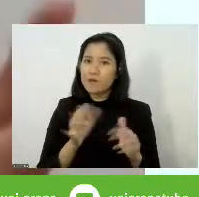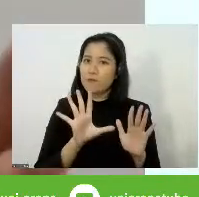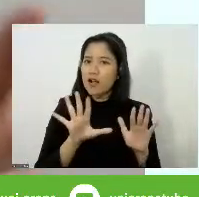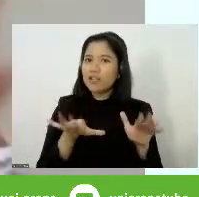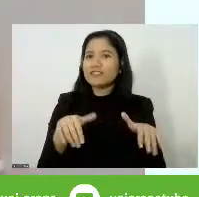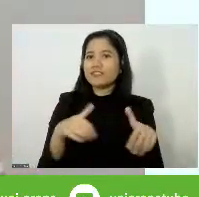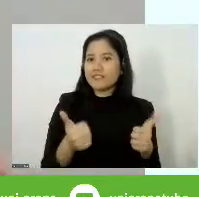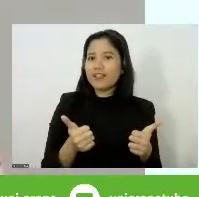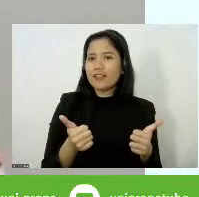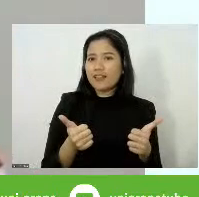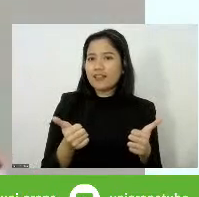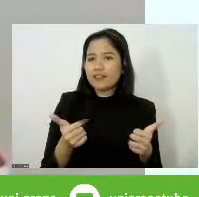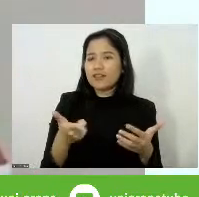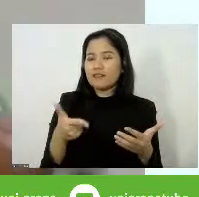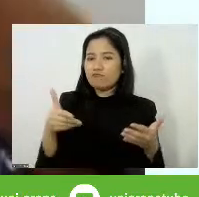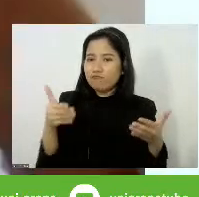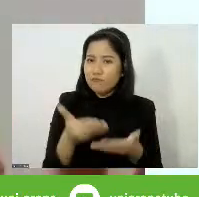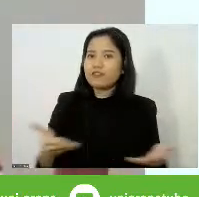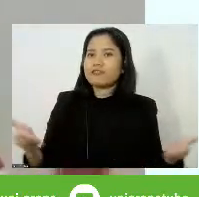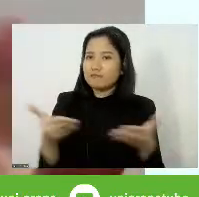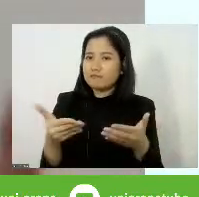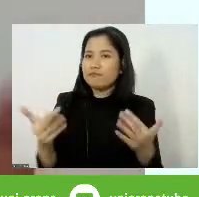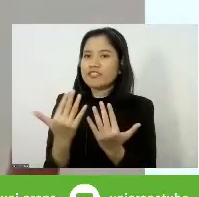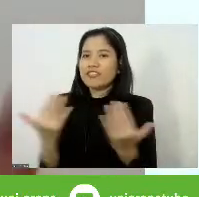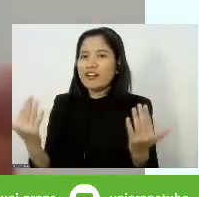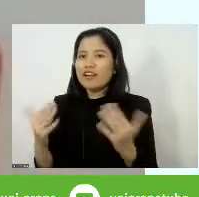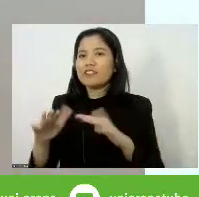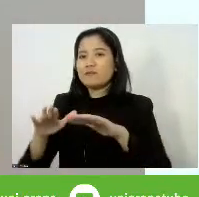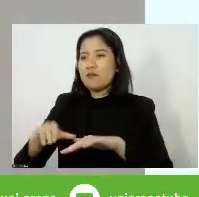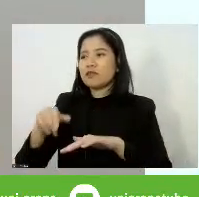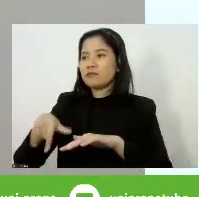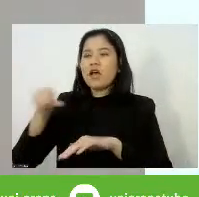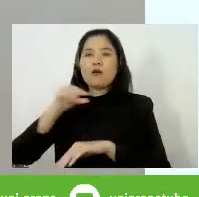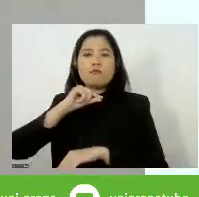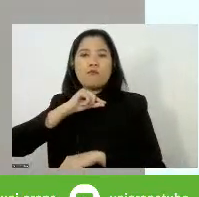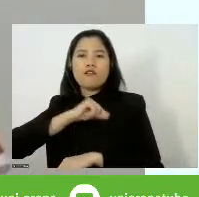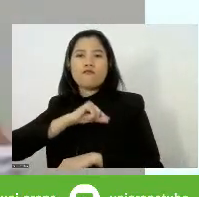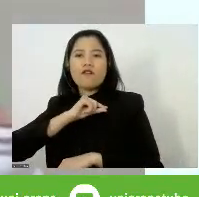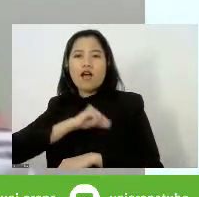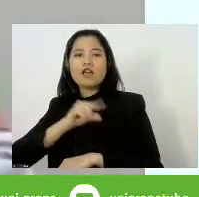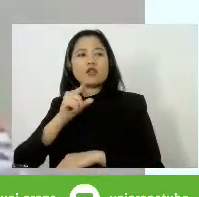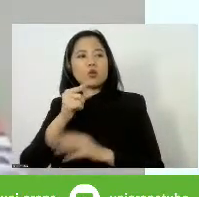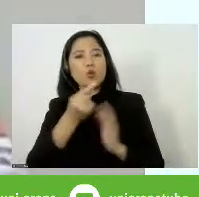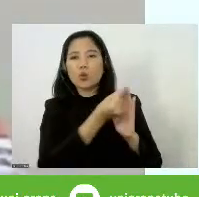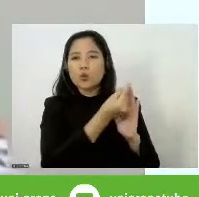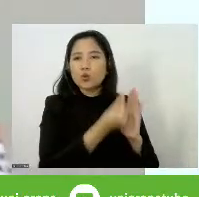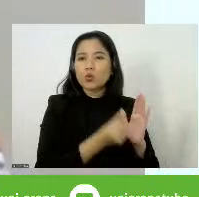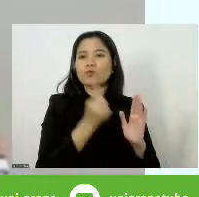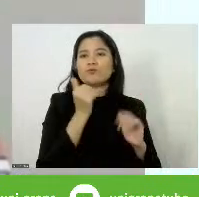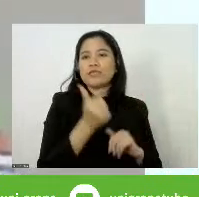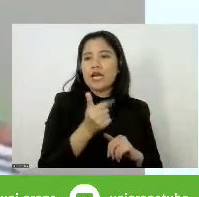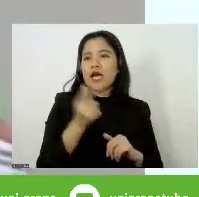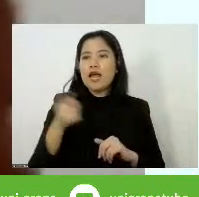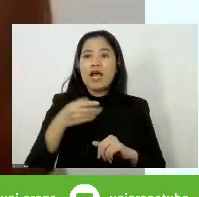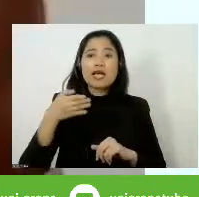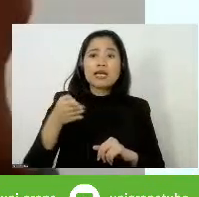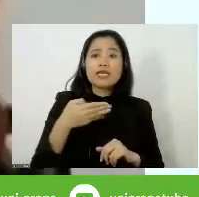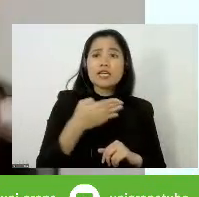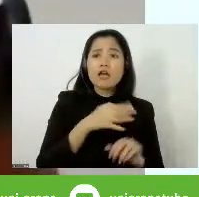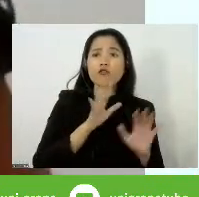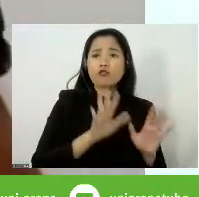portal masyarakat setempat dan mereka mendapat keuntungan dari situ tidak hanya dari ikan